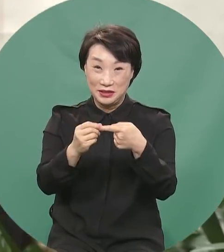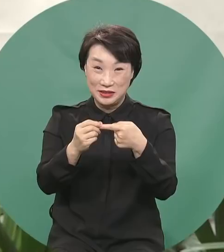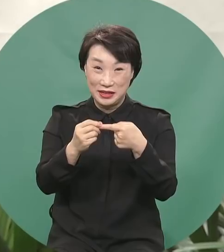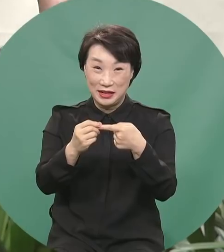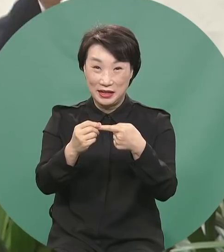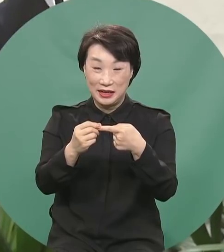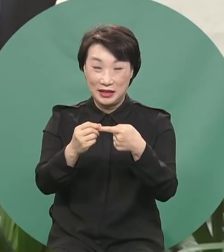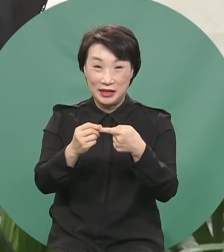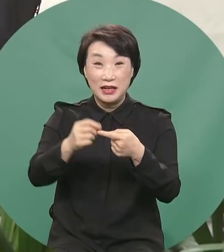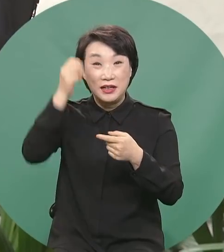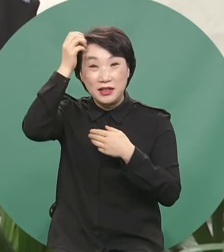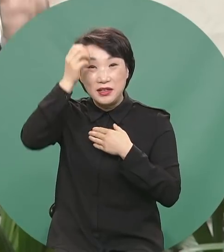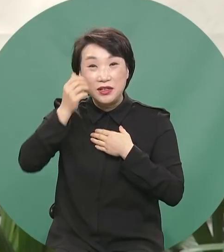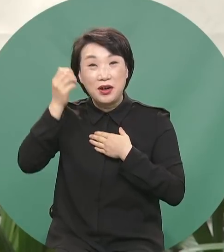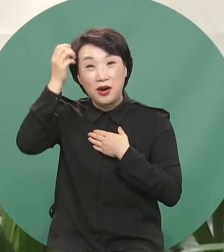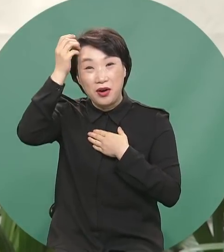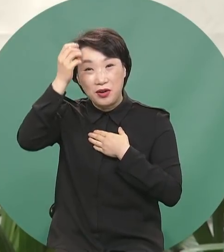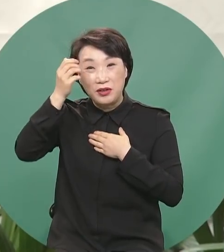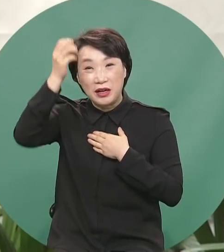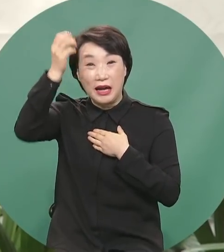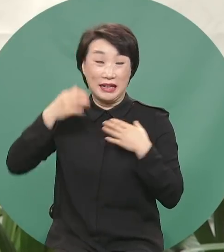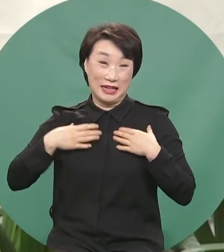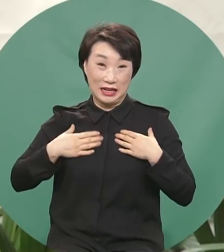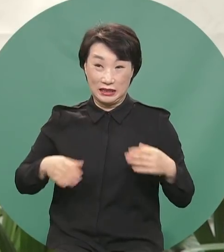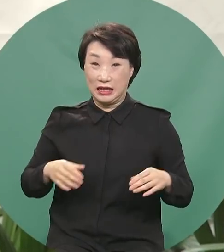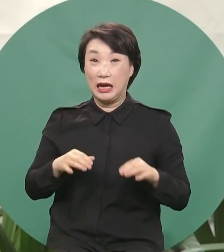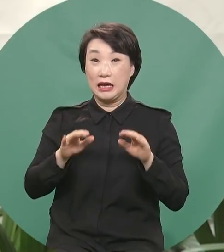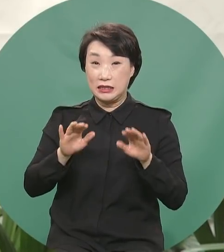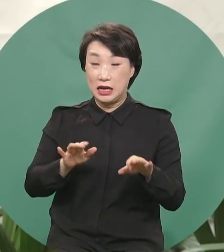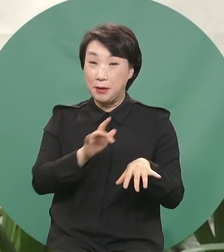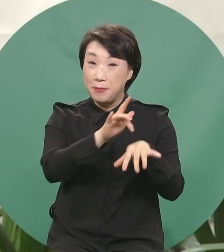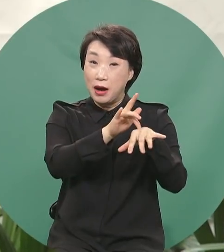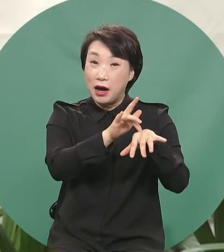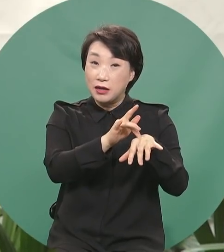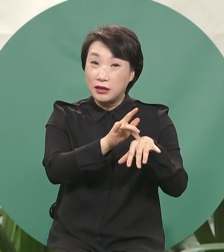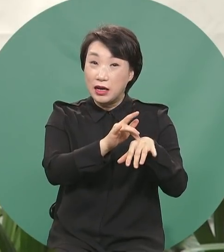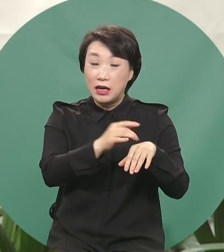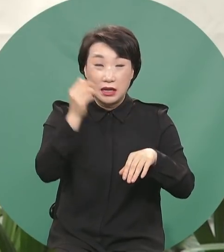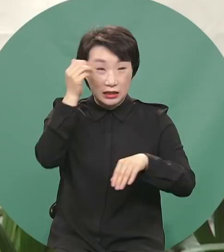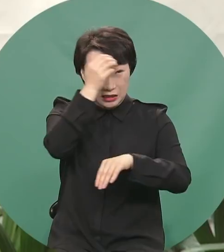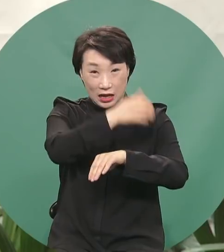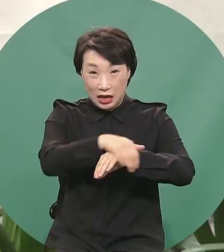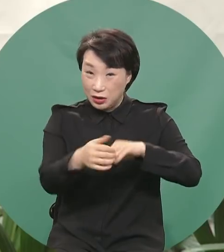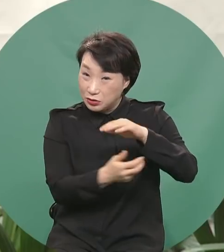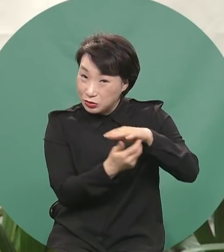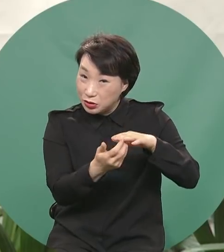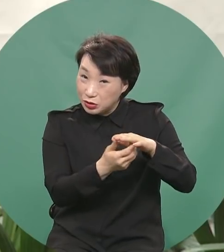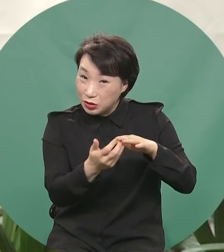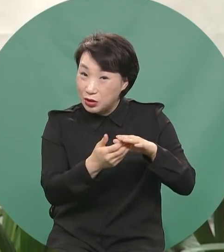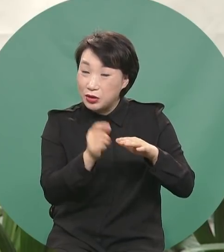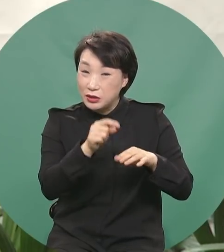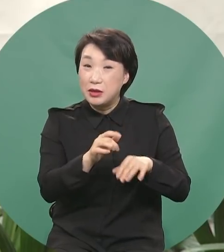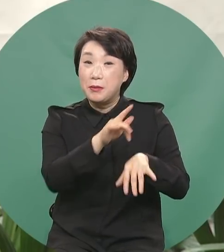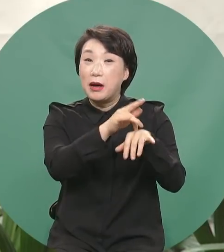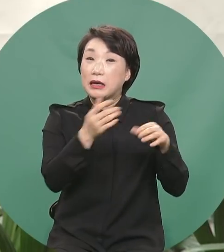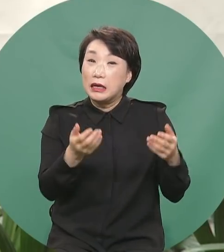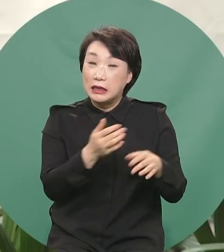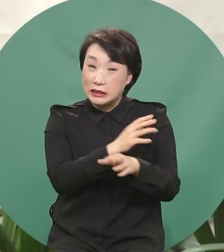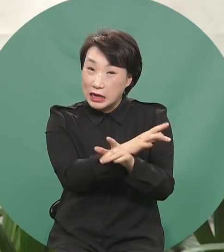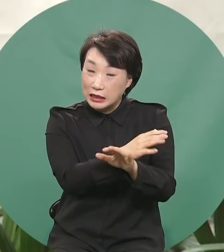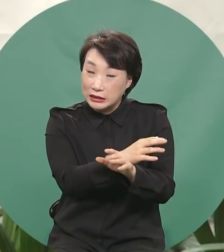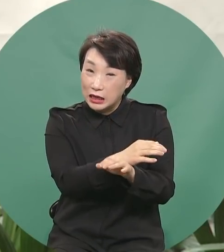하나는 영적으로 약하니까 마귀의 괴계와 마귀의